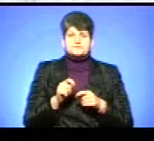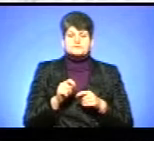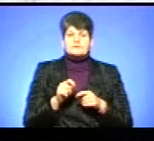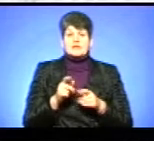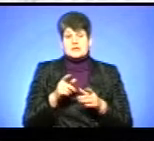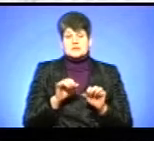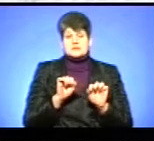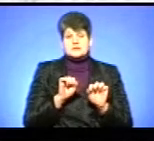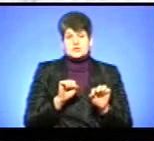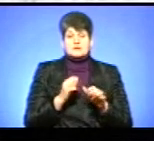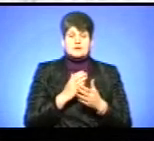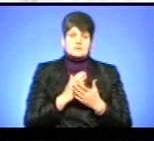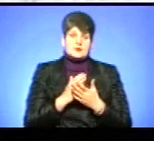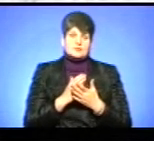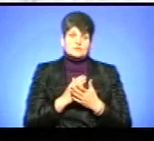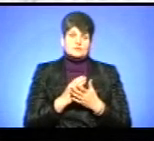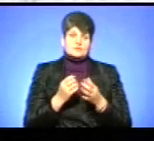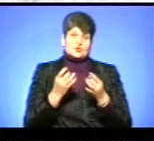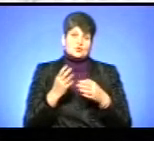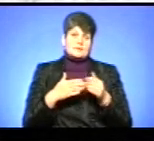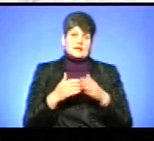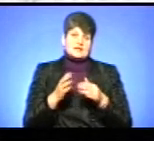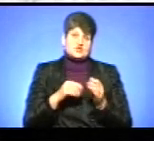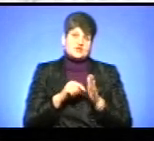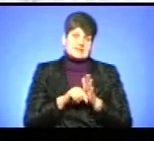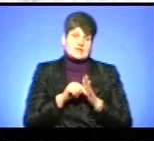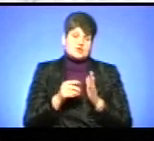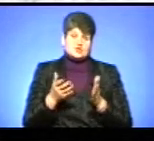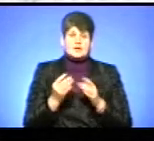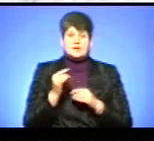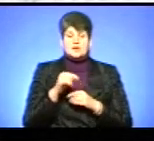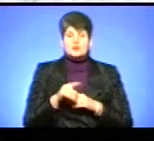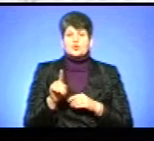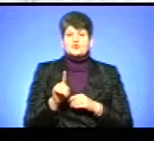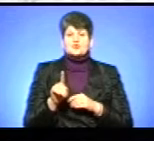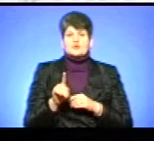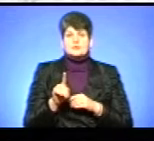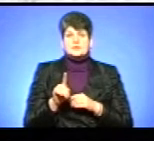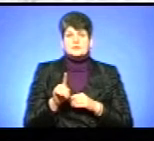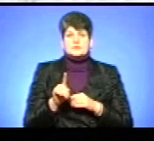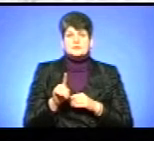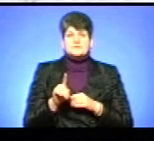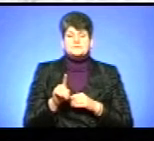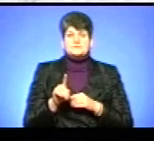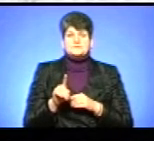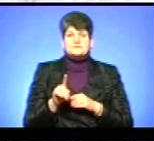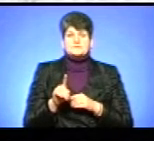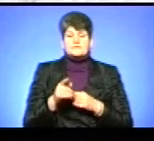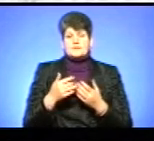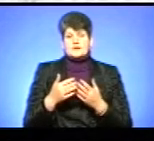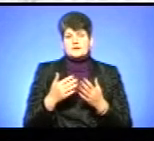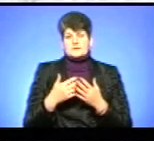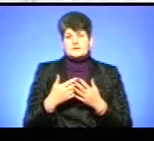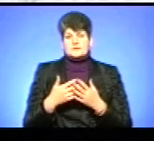захищають, мають, скажімо, і чисто таке практичне значення для того, щоб, якби десь і певною мірою, я